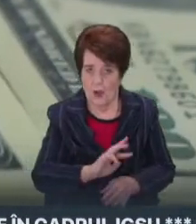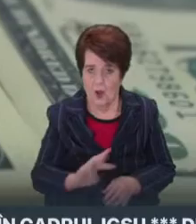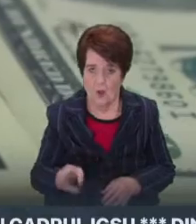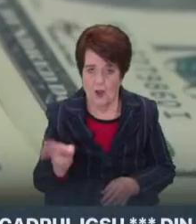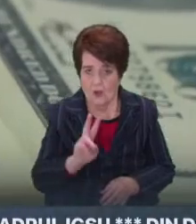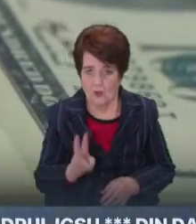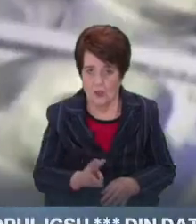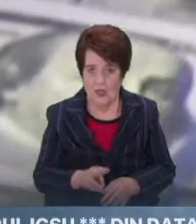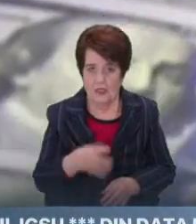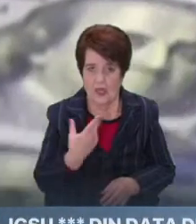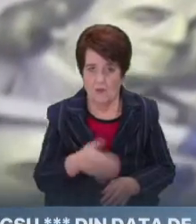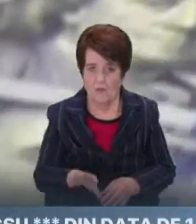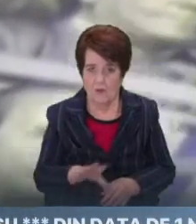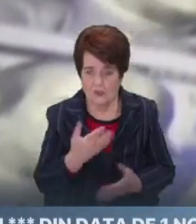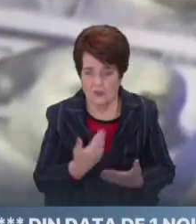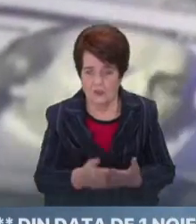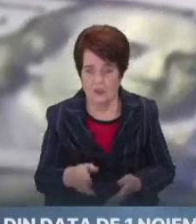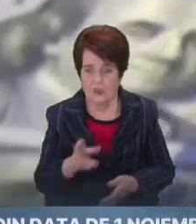deja debursate.